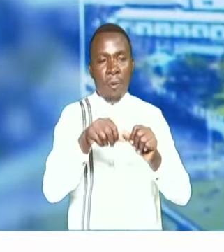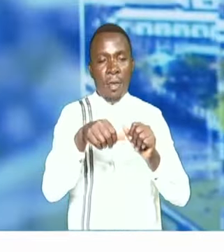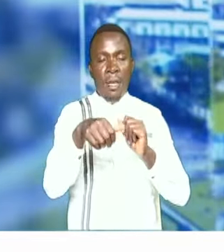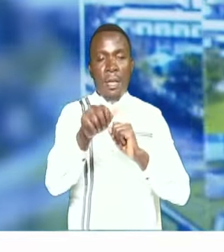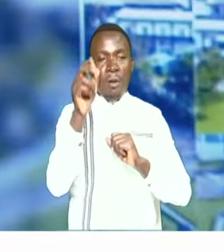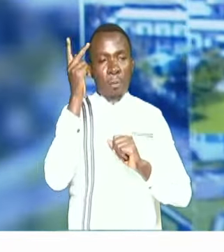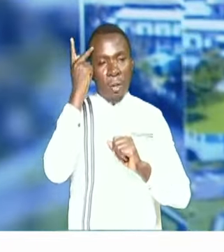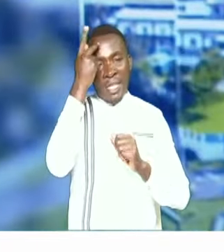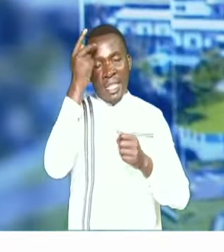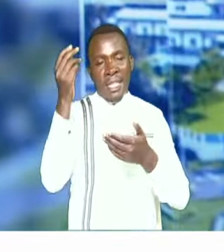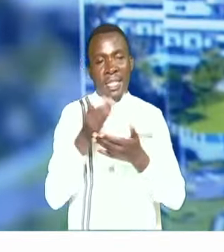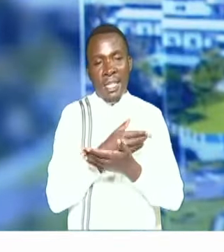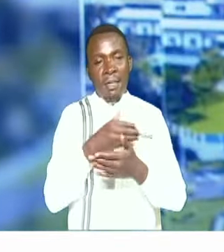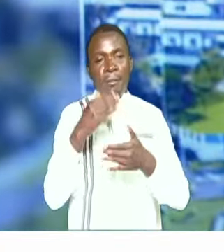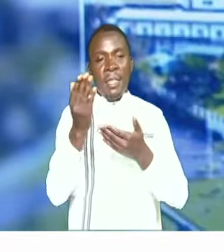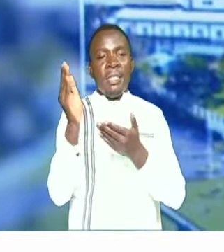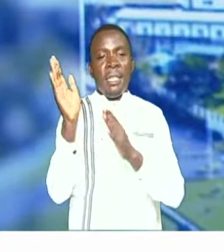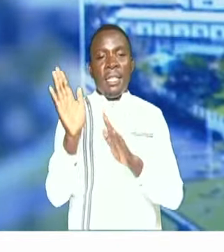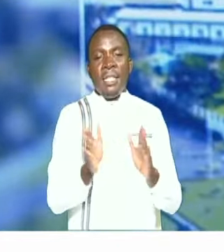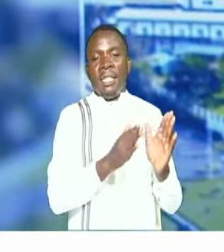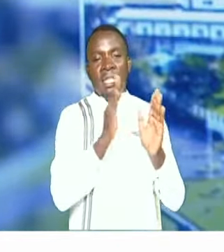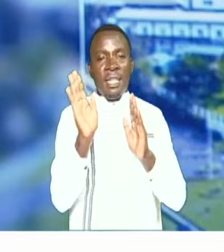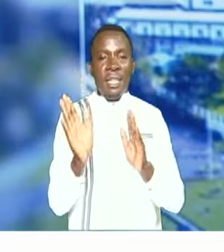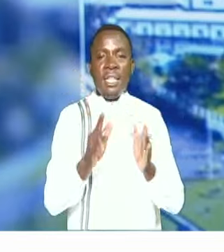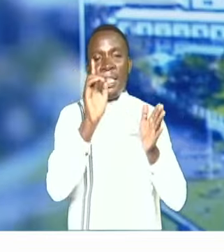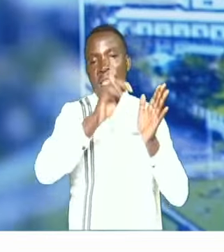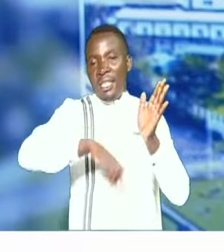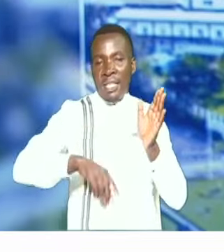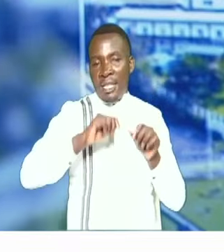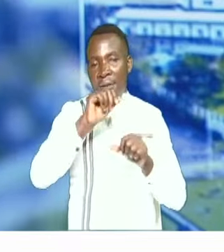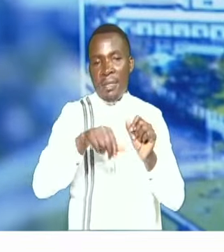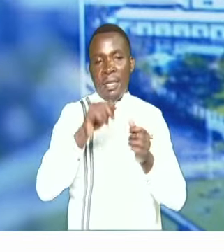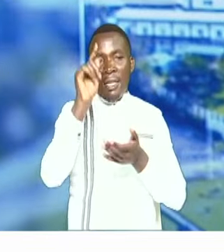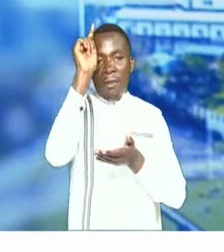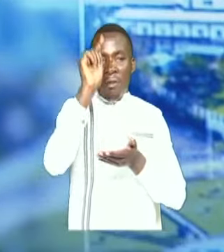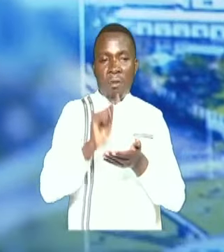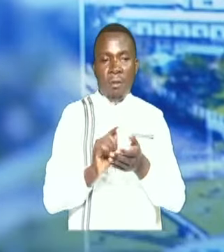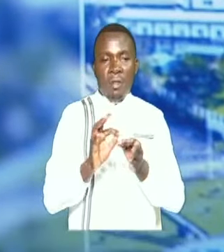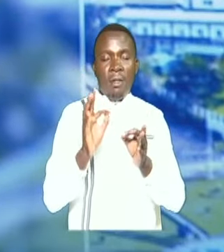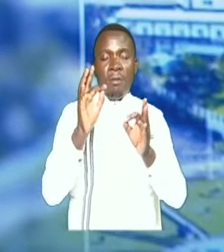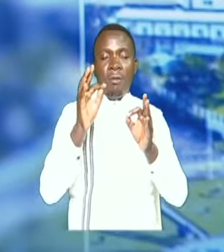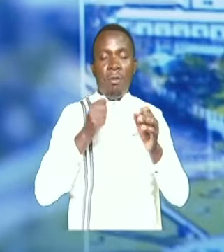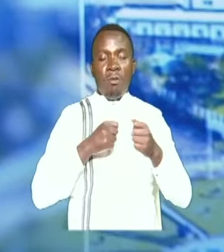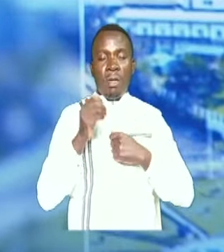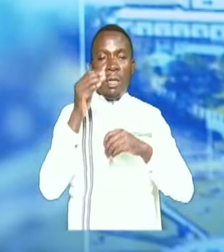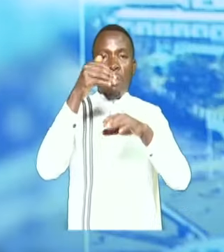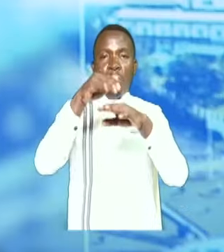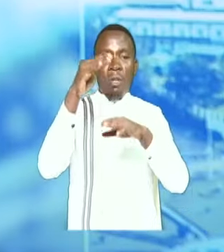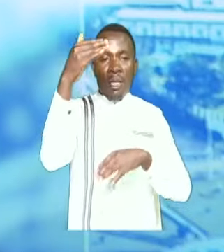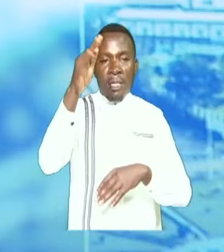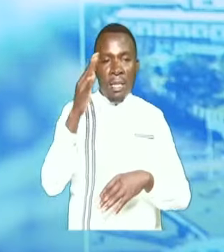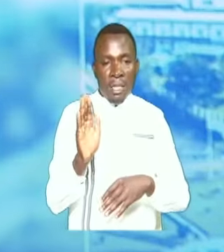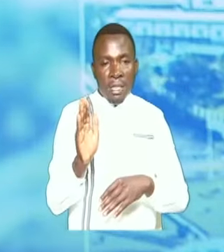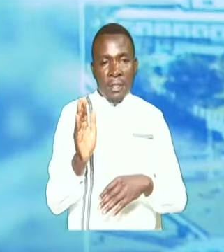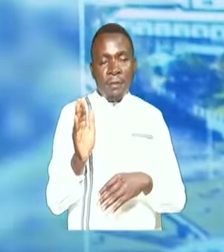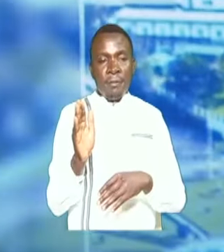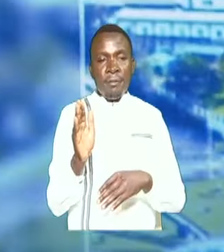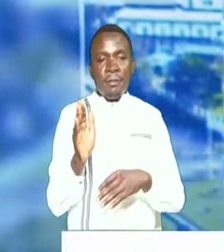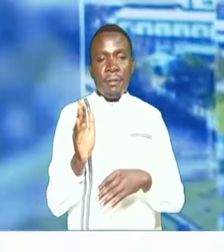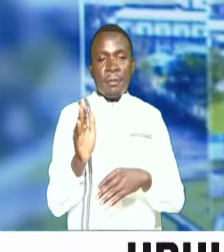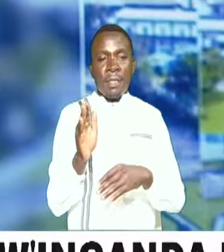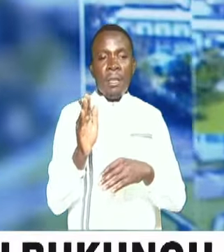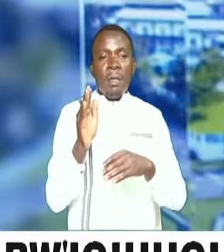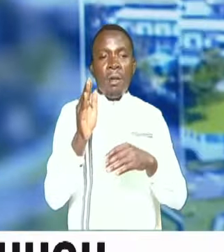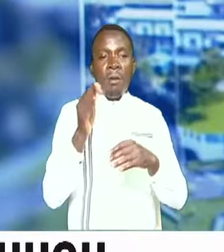nshya icyo iteganya ku bijyanye no kugabanya iby'u Rwanda rwohereza hanze kugabanya iby'u Rwanda rutumiza